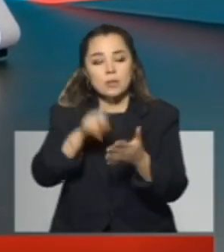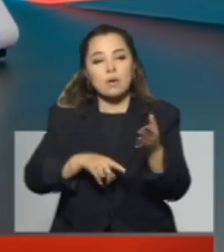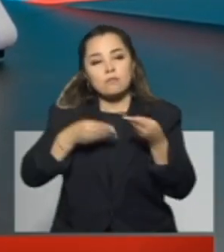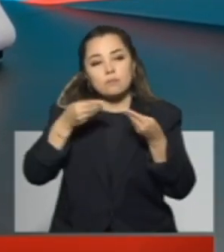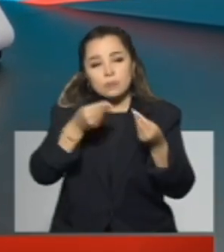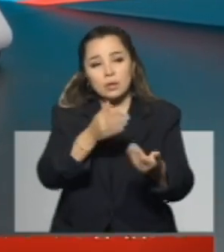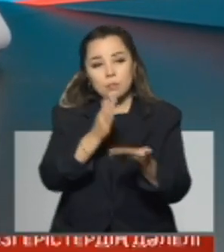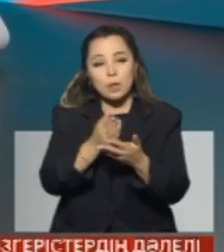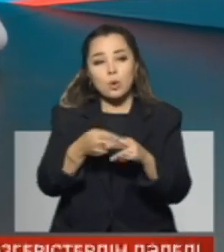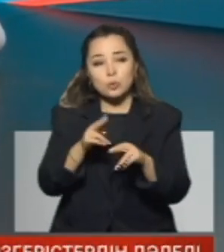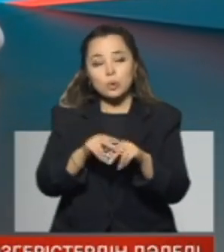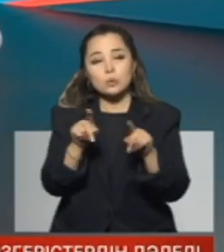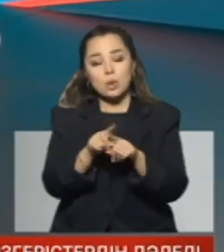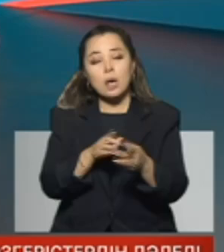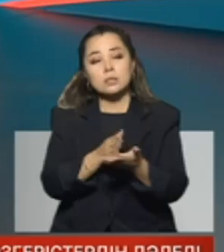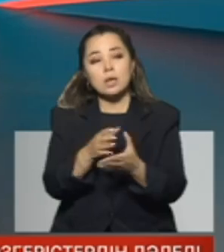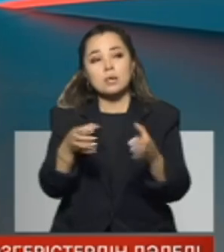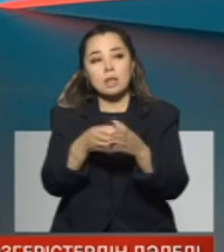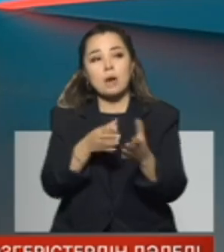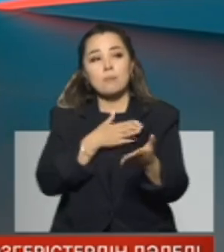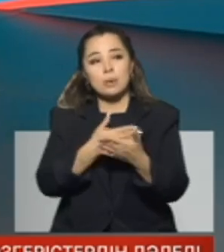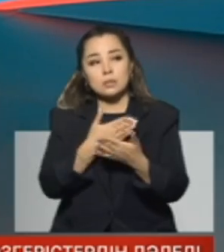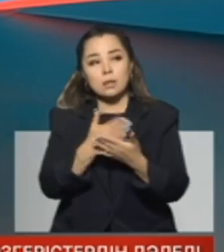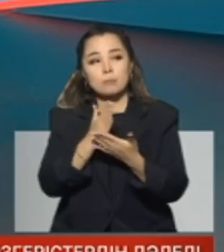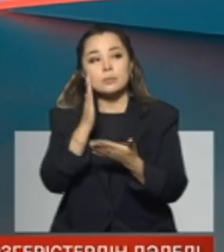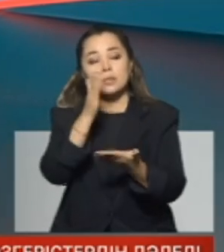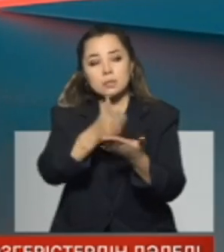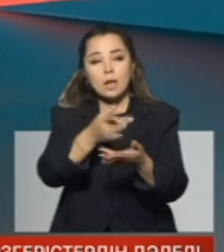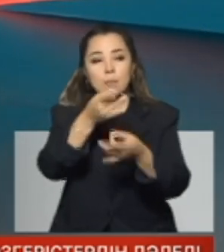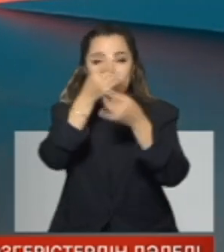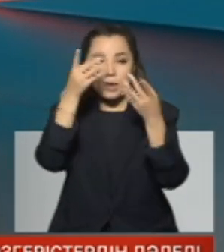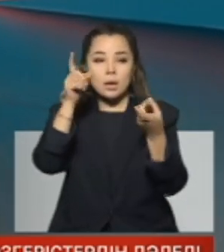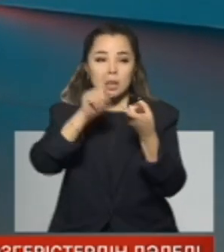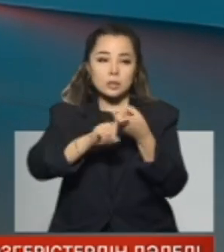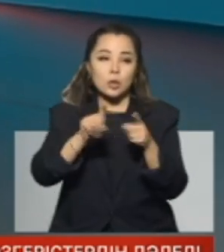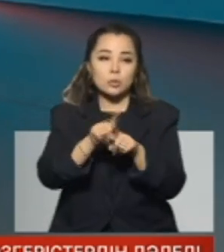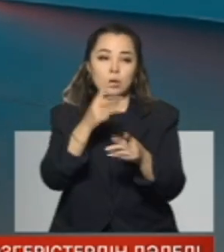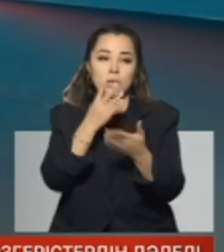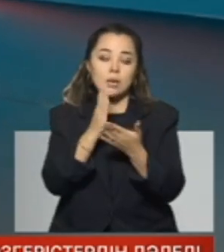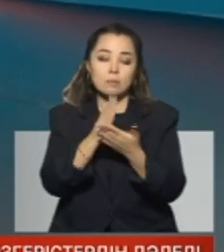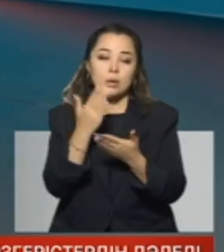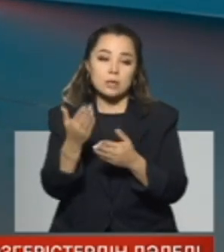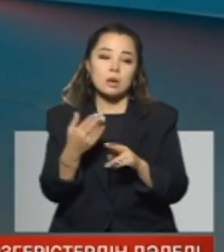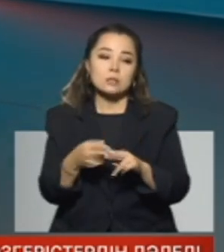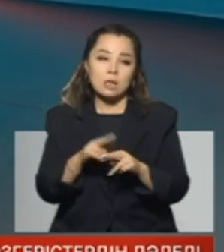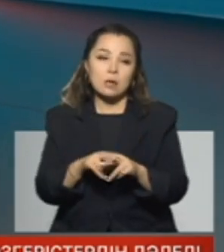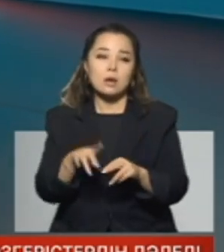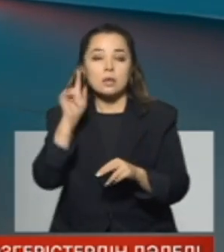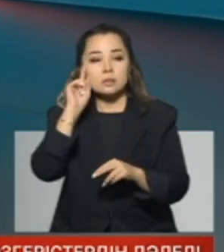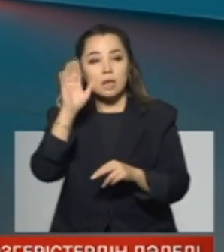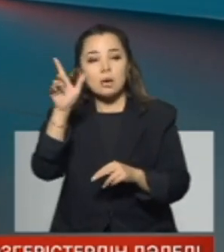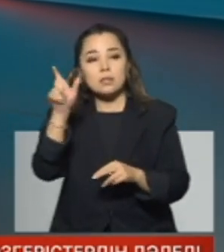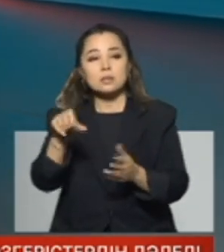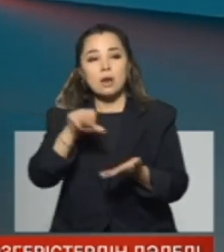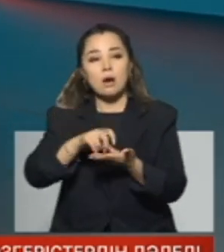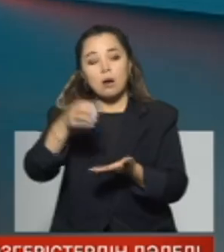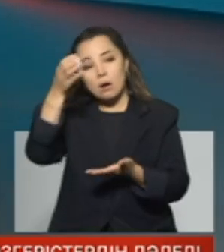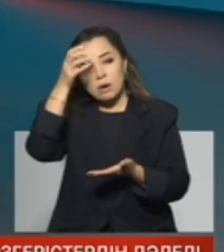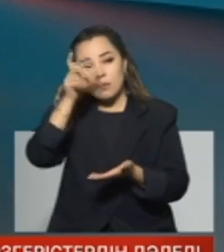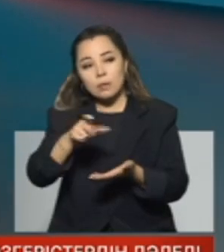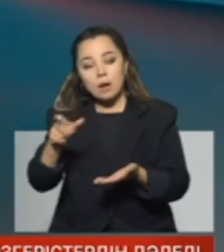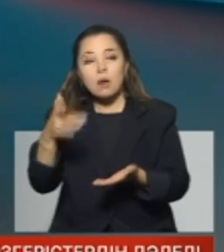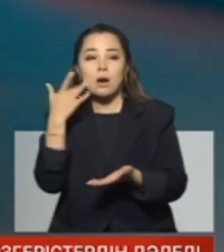Себебі бұл жаңағы саяси белсенділік бұл тікелей саяси мәдениетпен байланысты. Атақты жаңағы ғалымдар